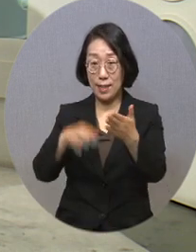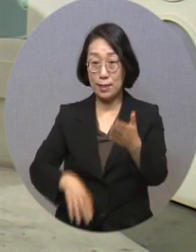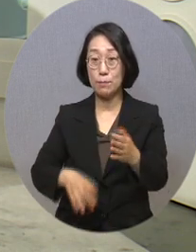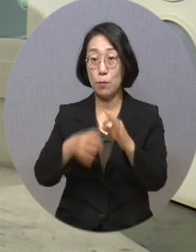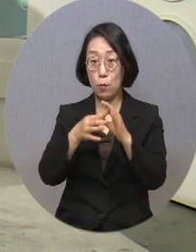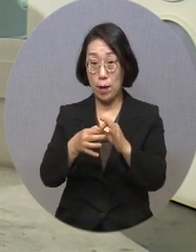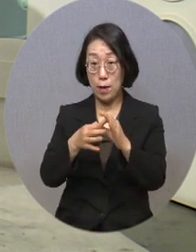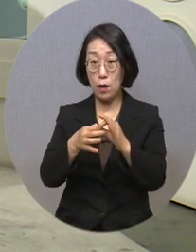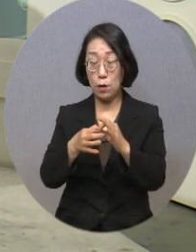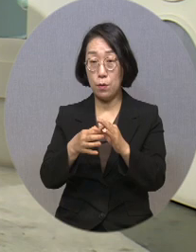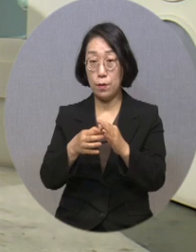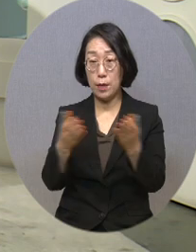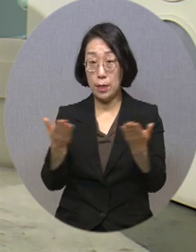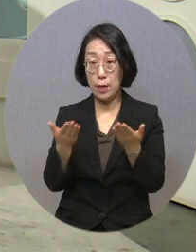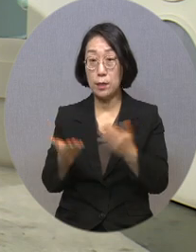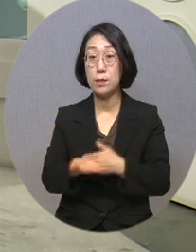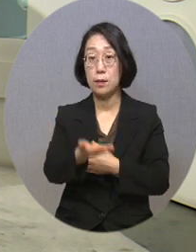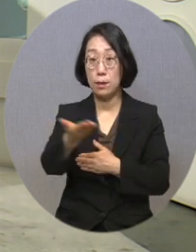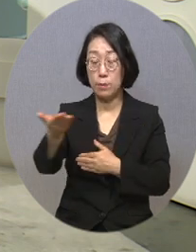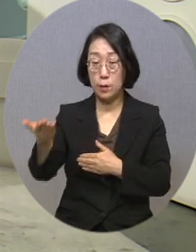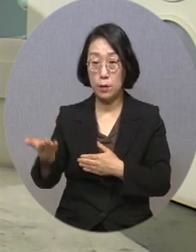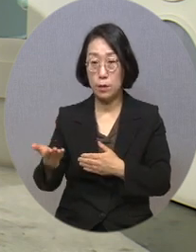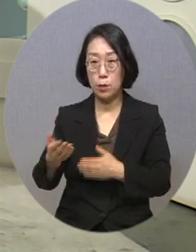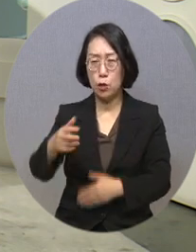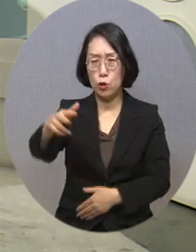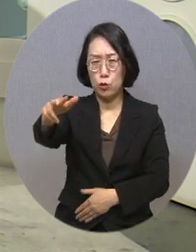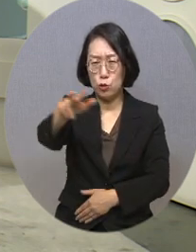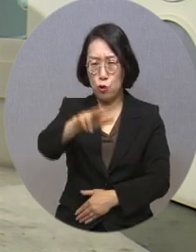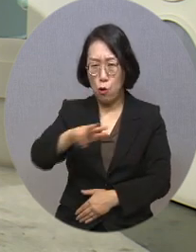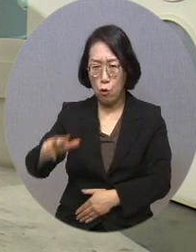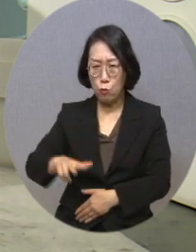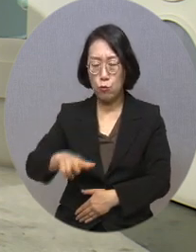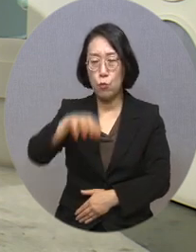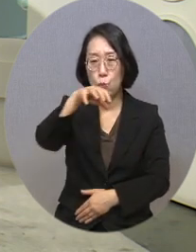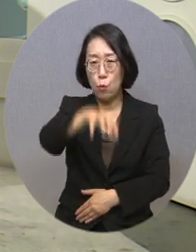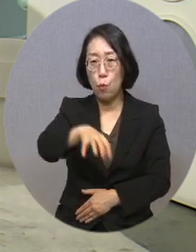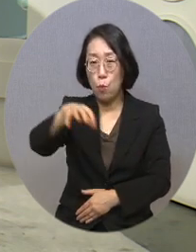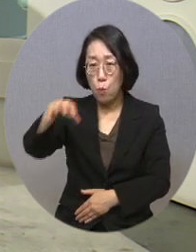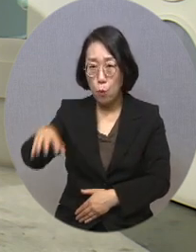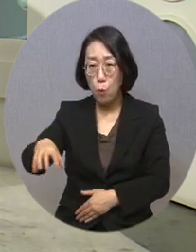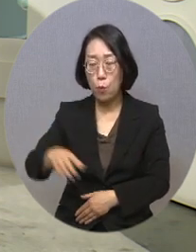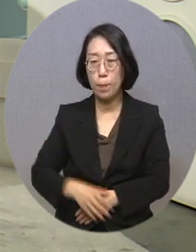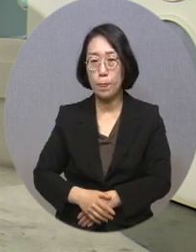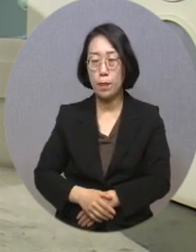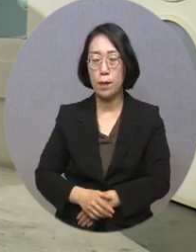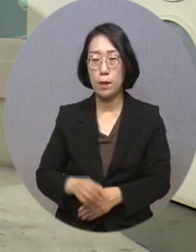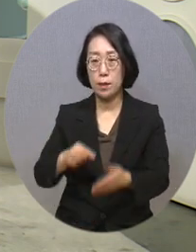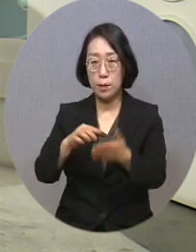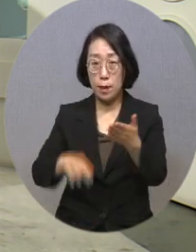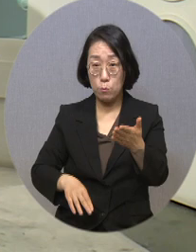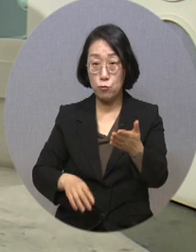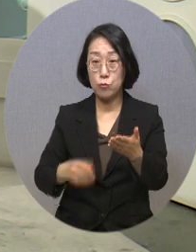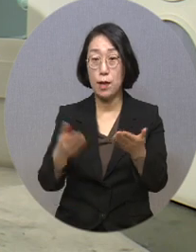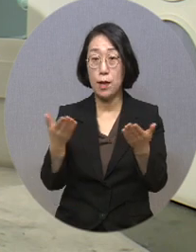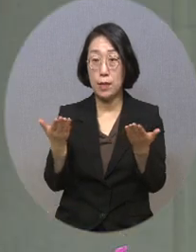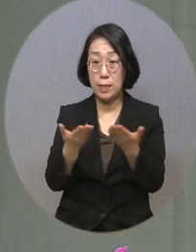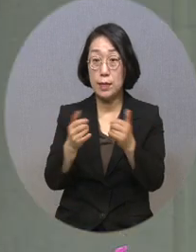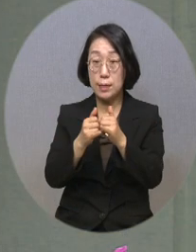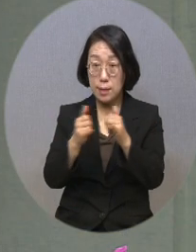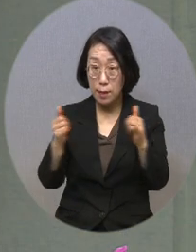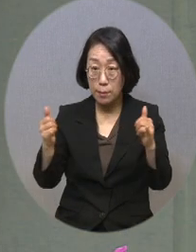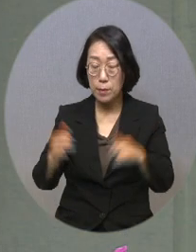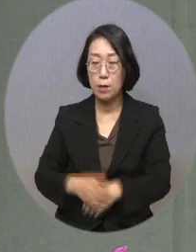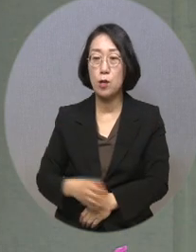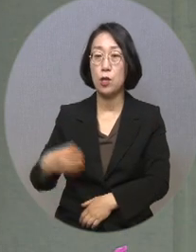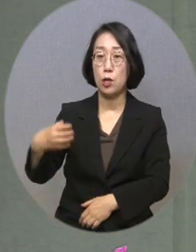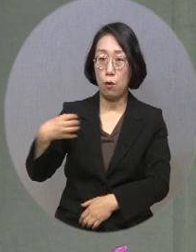세무사들이 15,000명 정도가 네. 전국에 각 세무사들의 역할이 네. 주어질 것인데 네. 주로